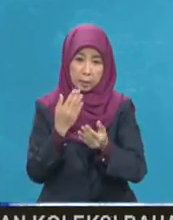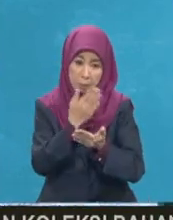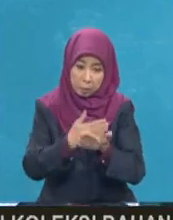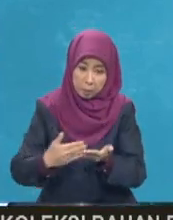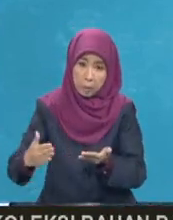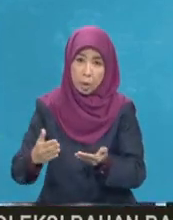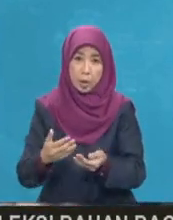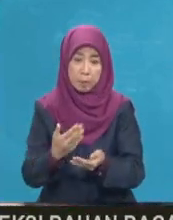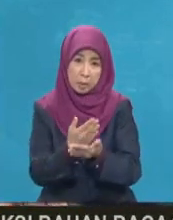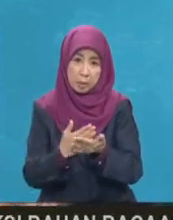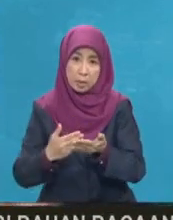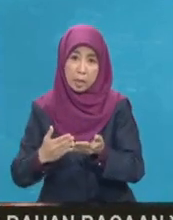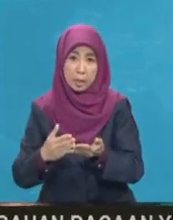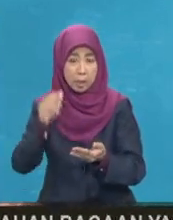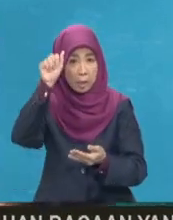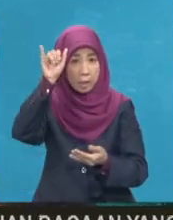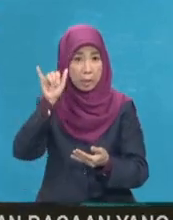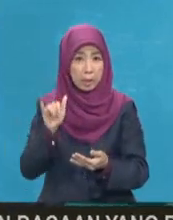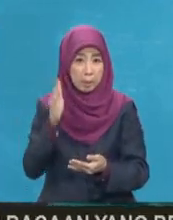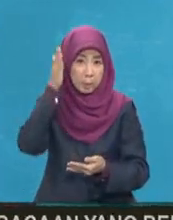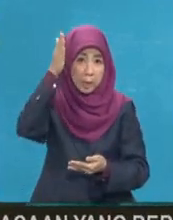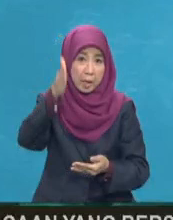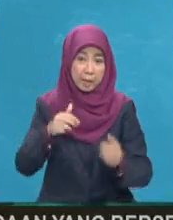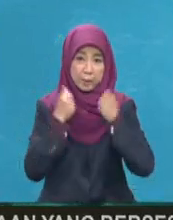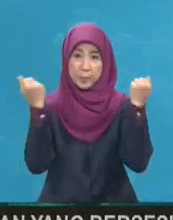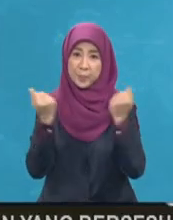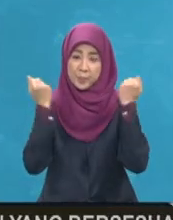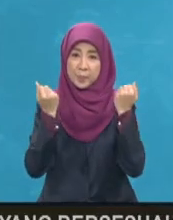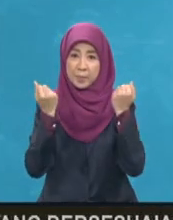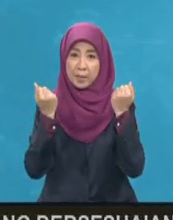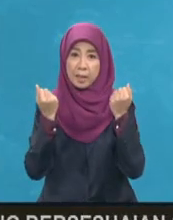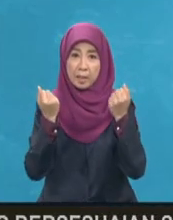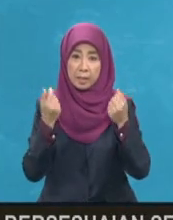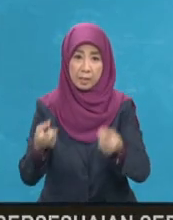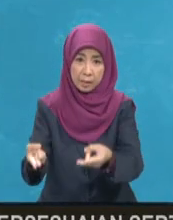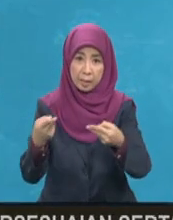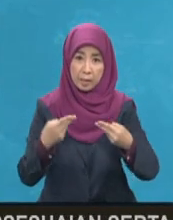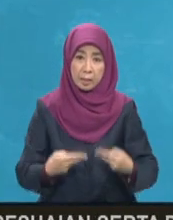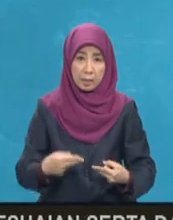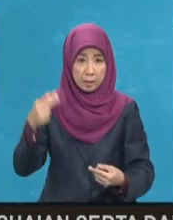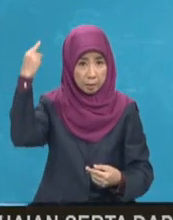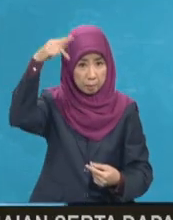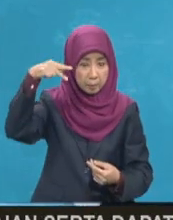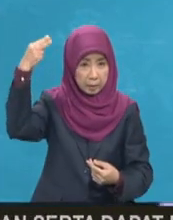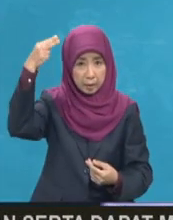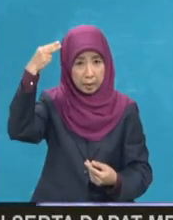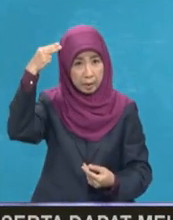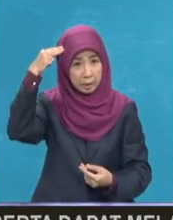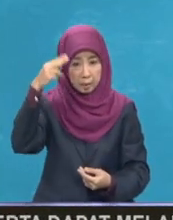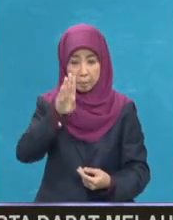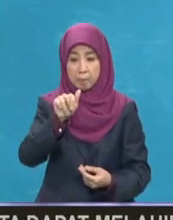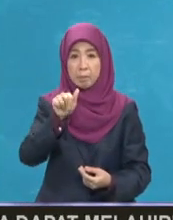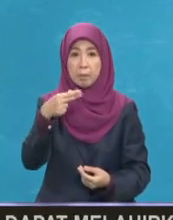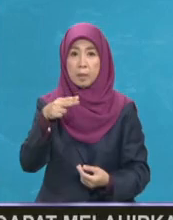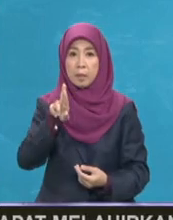dapat menampung perbelanjaan anak-anak Jatim menjelang lebaran juga hadir penyiaran Datuk Sri Paduka Hajrah Rumpin pengiran